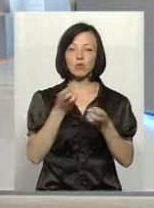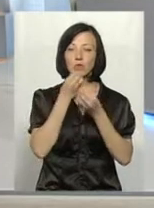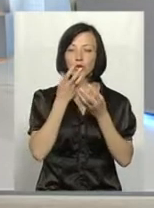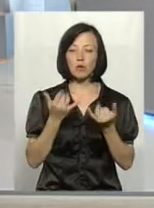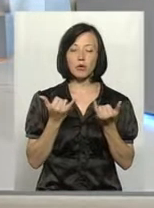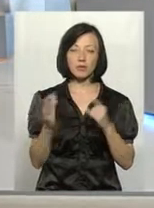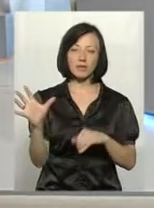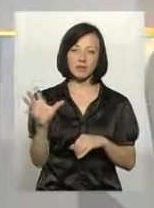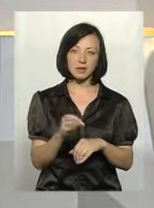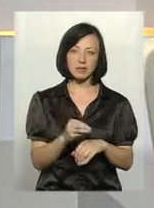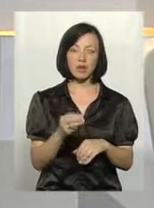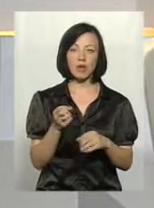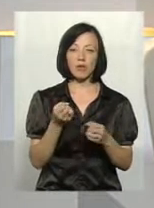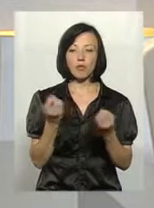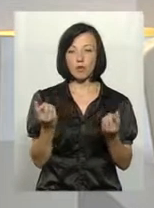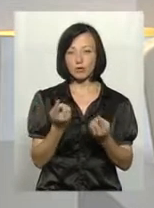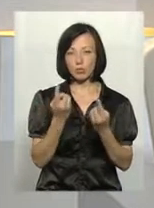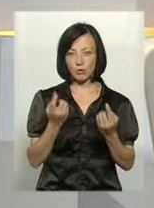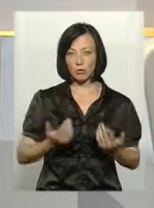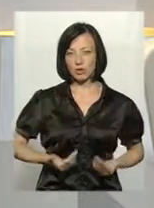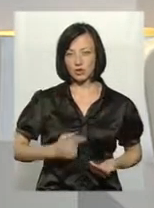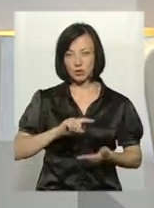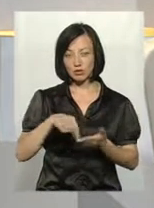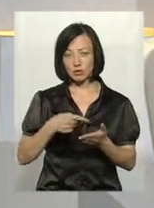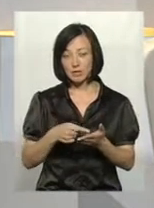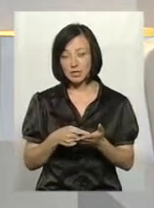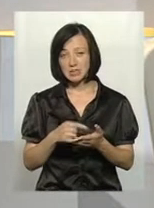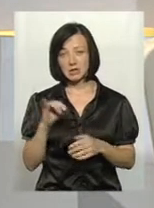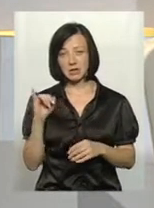І простому мешканцю міста, і